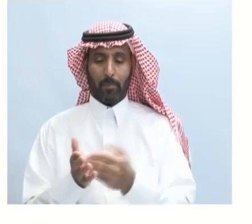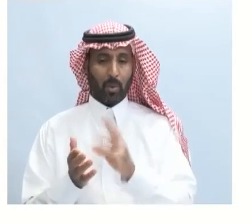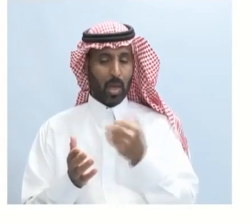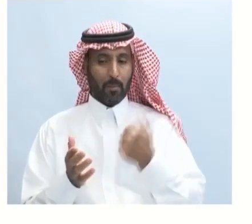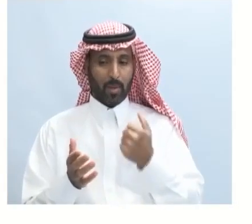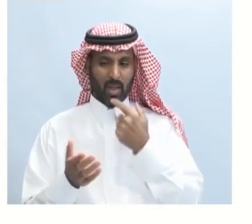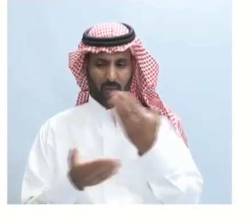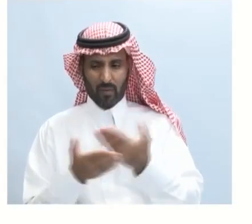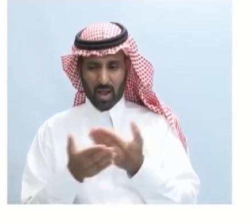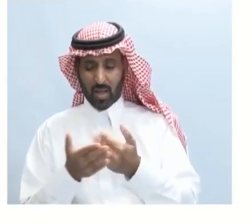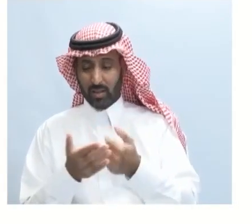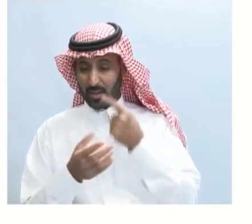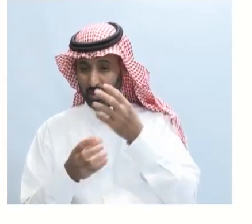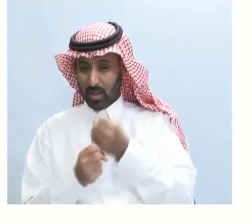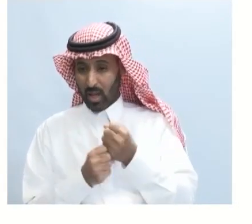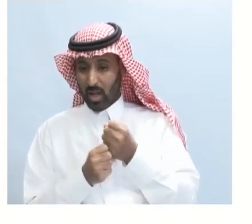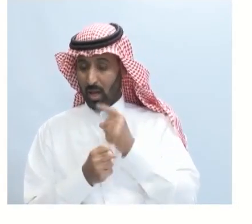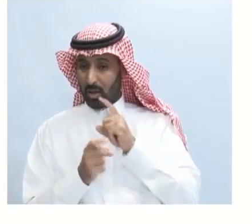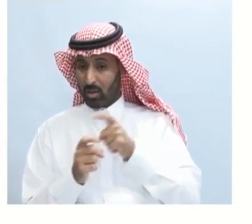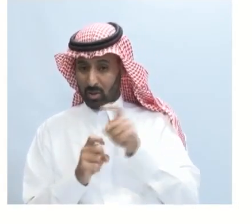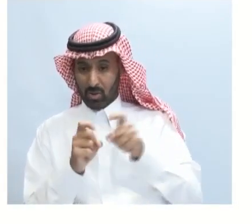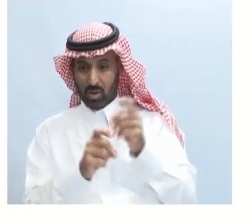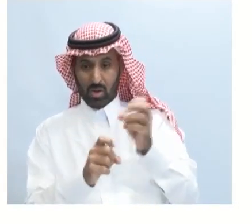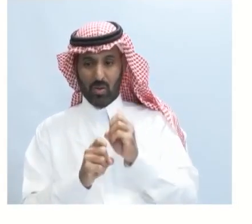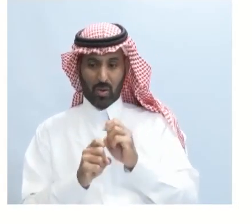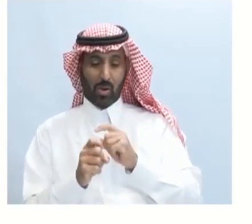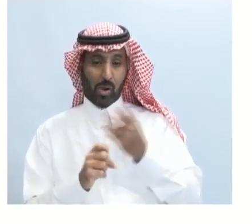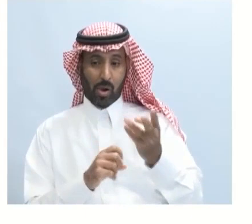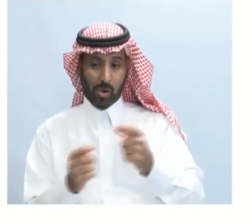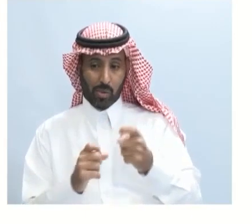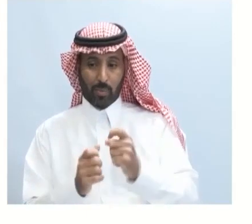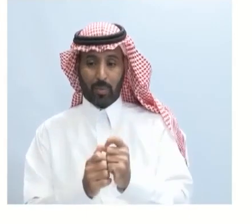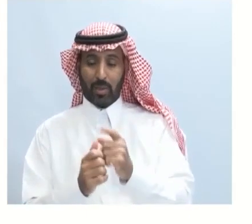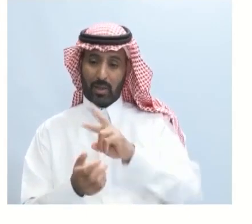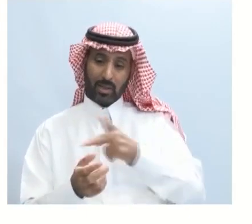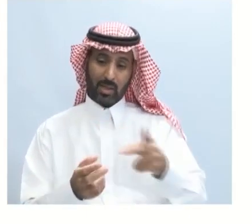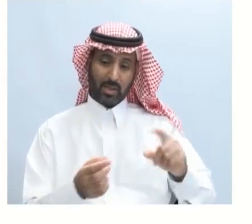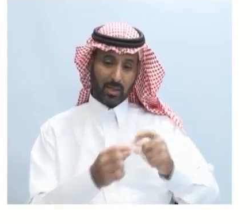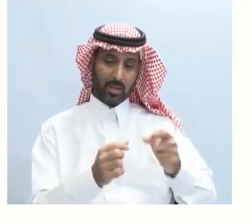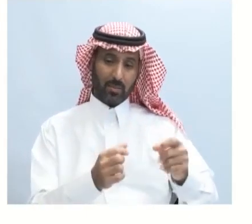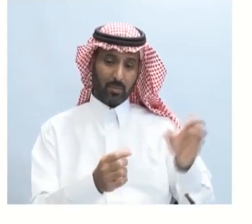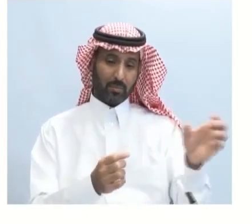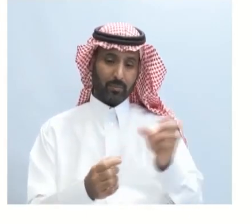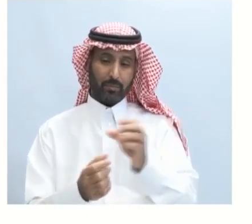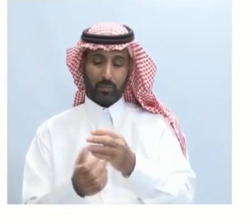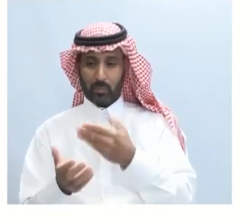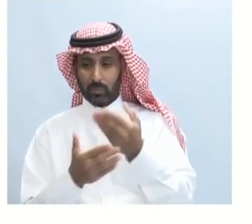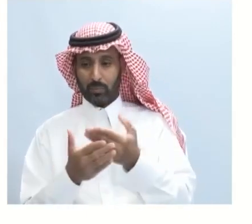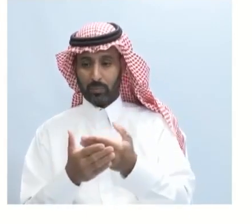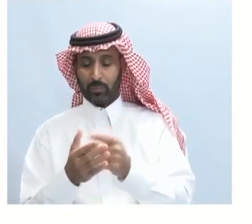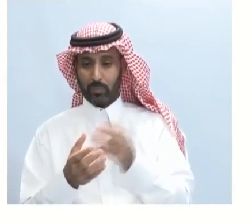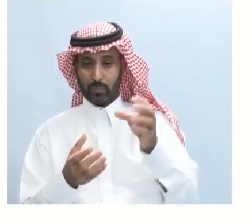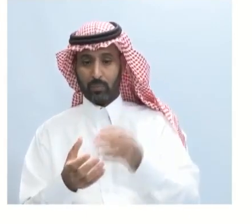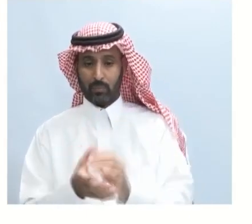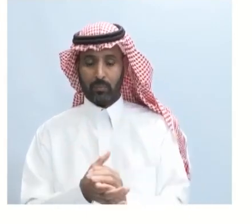اهميه تفاعلات الاكسده والاختزال اولا تفاعلات الاكس والاختزال لها القدره على تغيير مثل ما شاهدنا مجموعه الوظيفيه الى